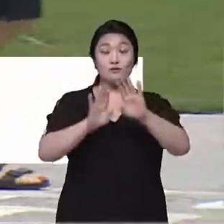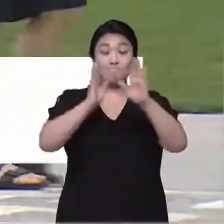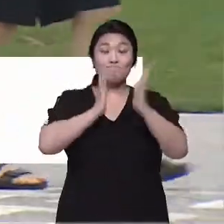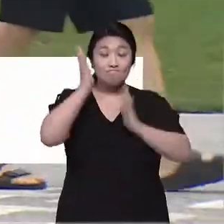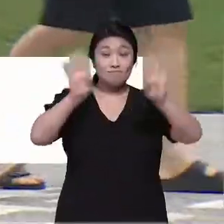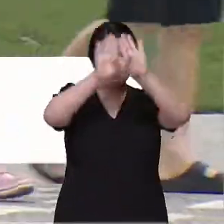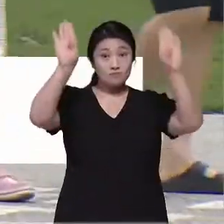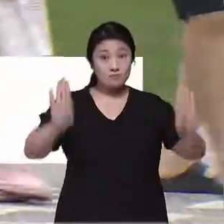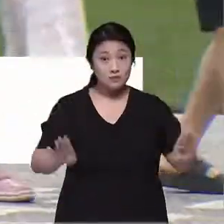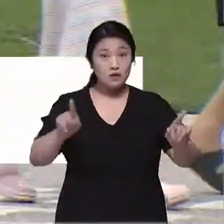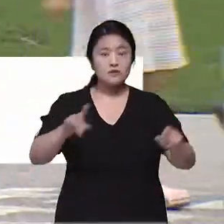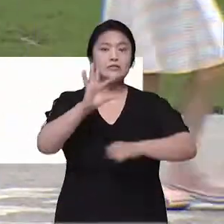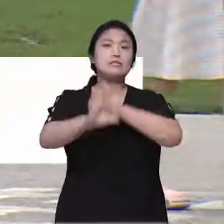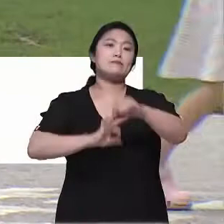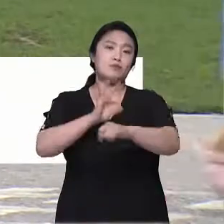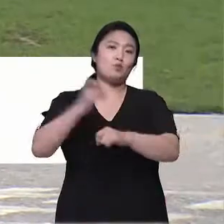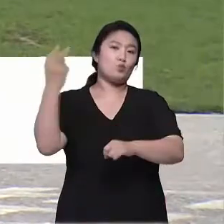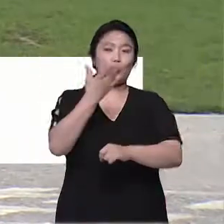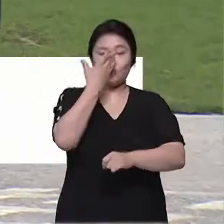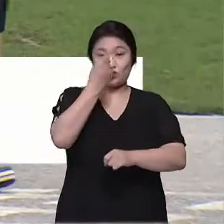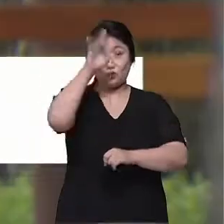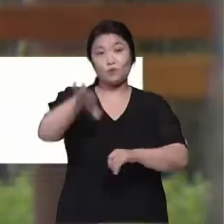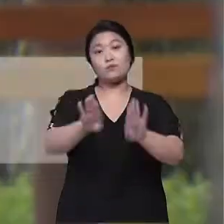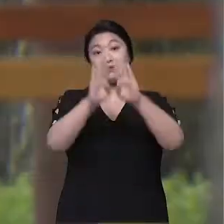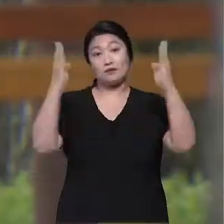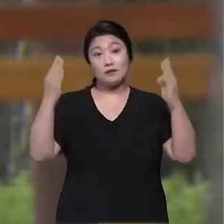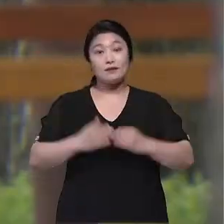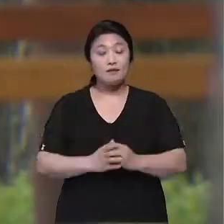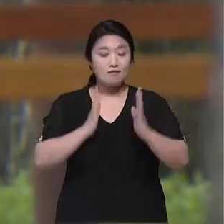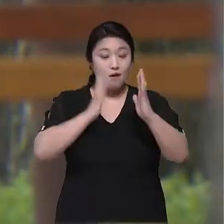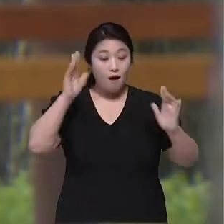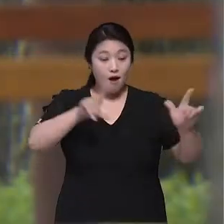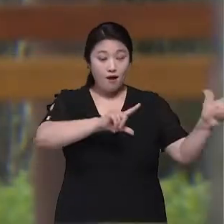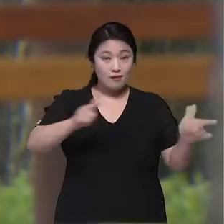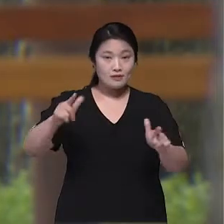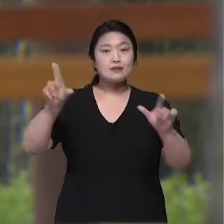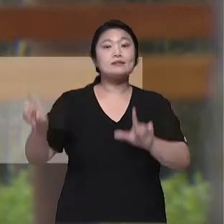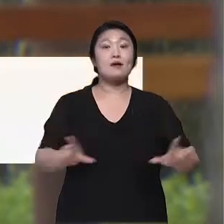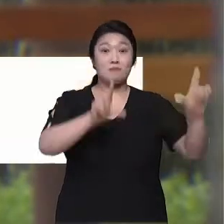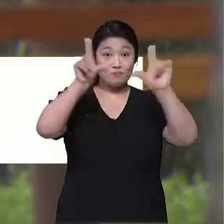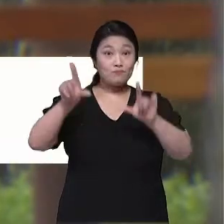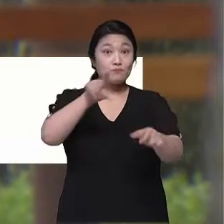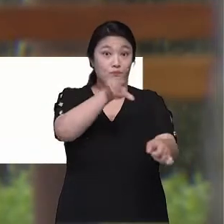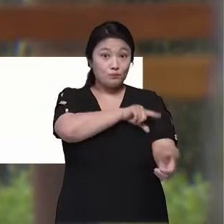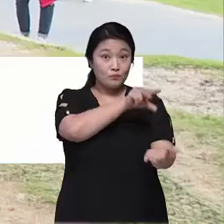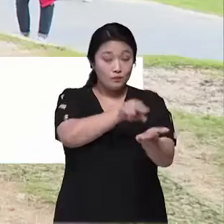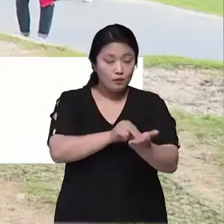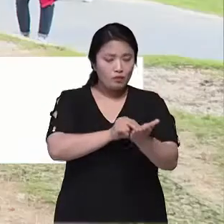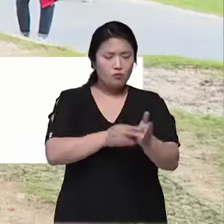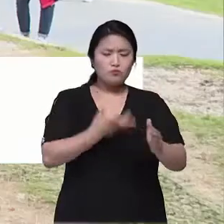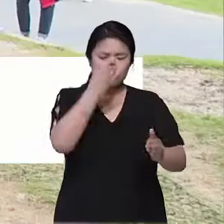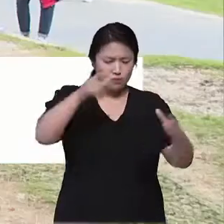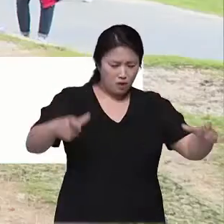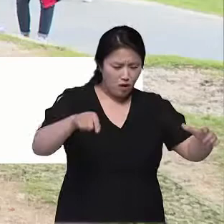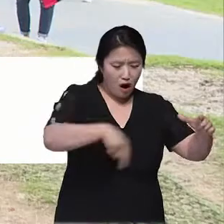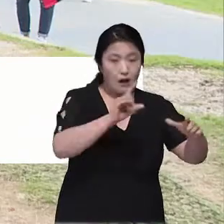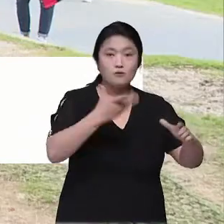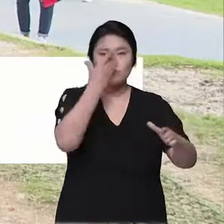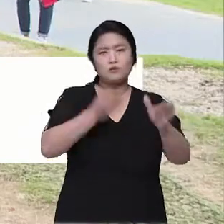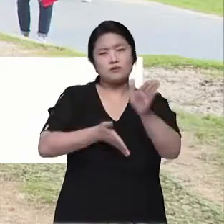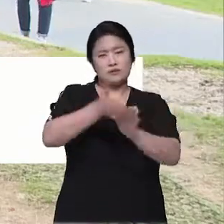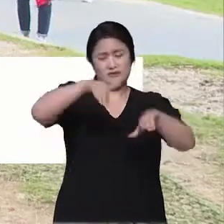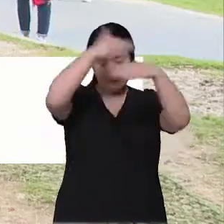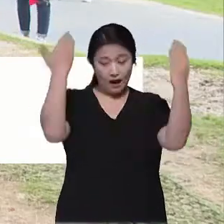10년 만에 다시 순천 해서 열립니다 정원의 삽니다 를 주제로 순천만 정원 을 넘어 손 천 시 전체가